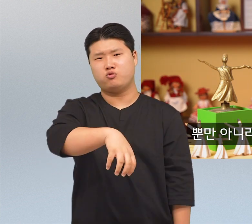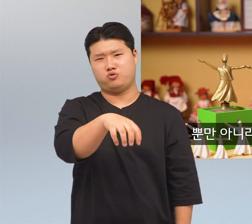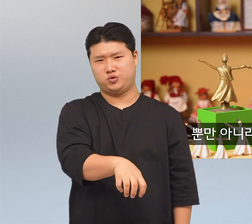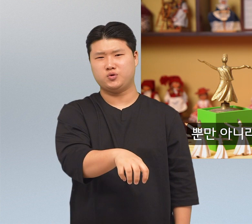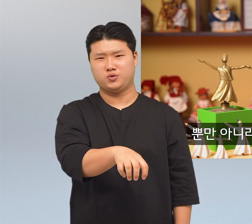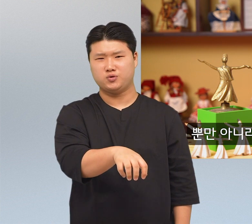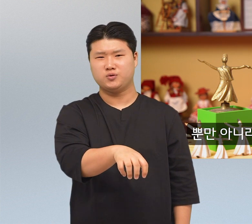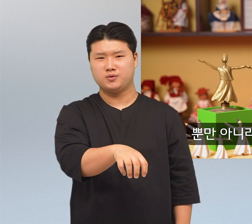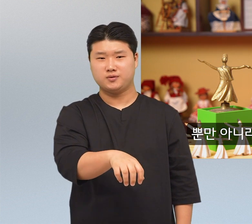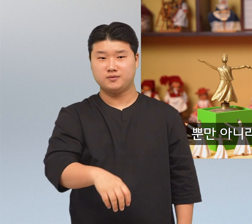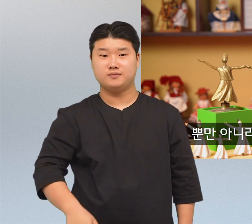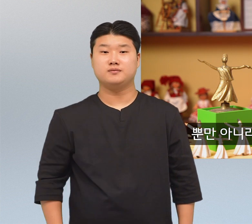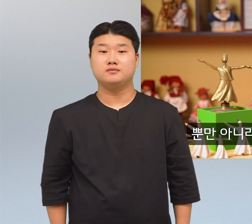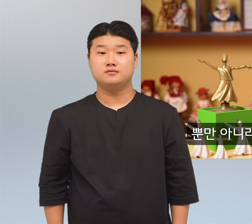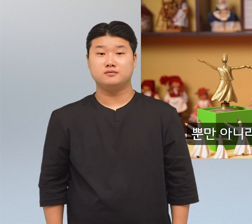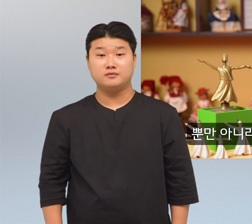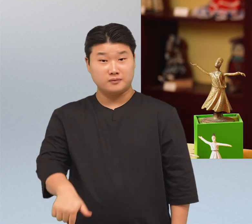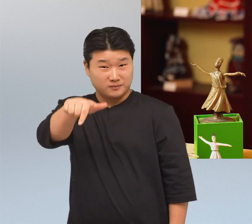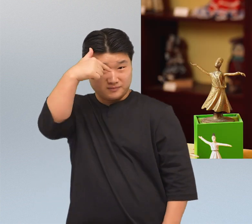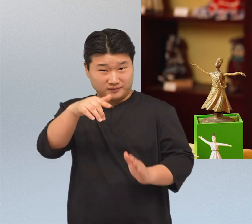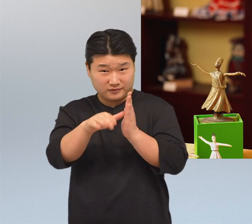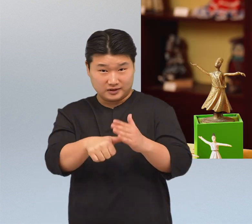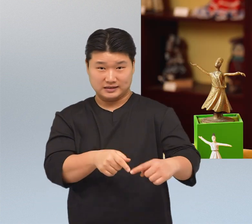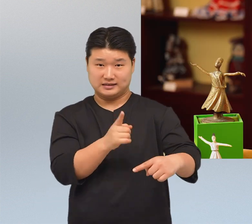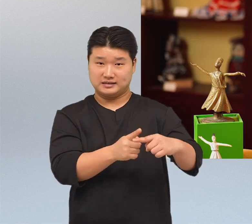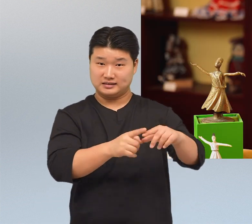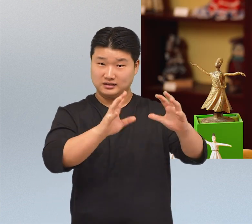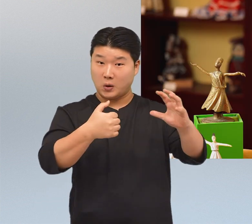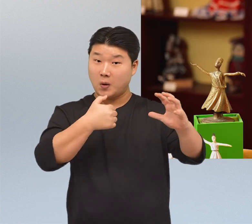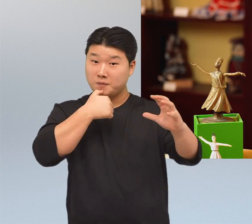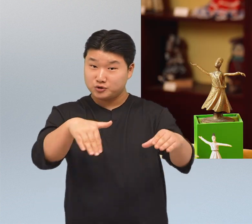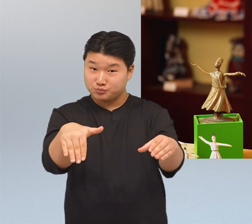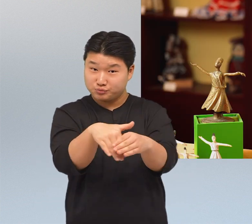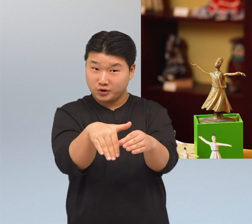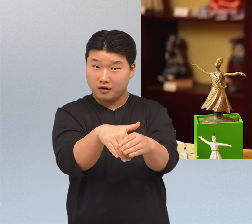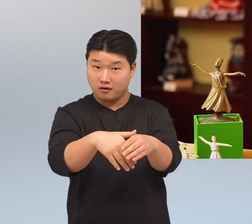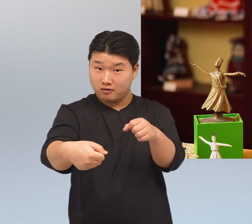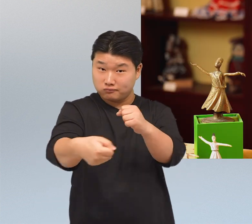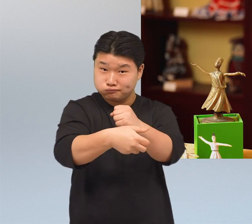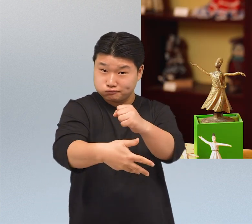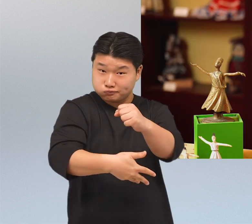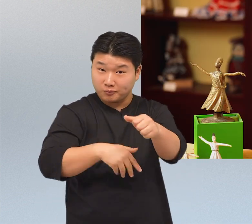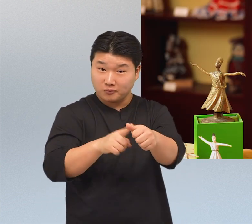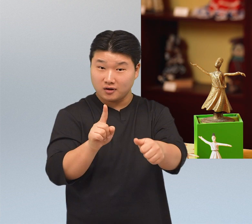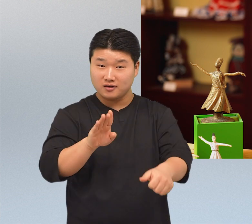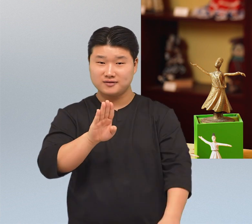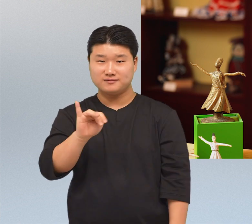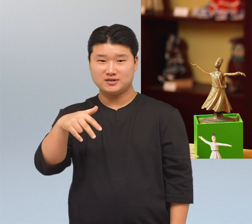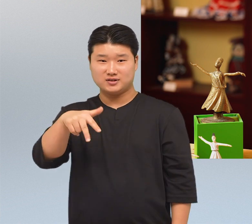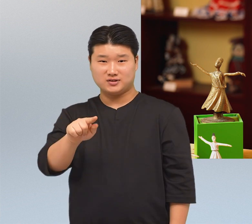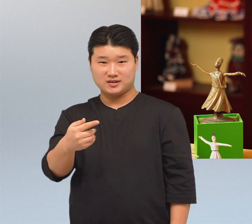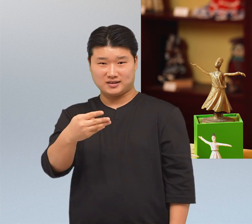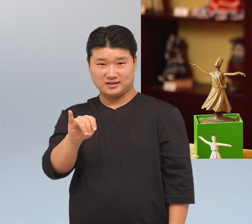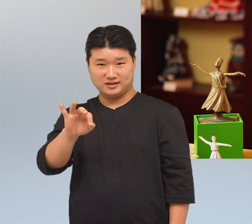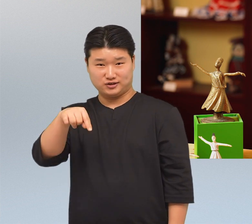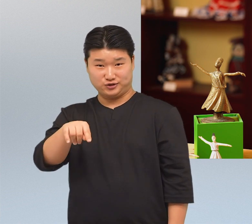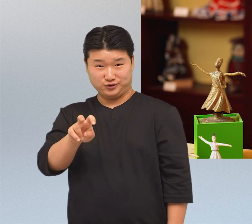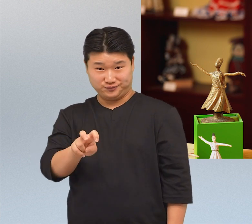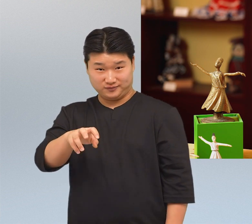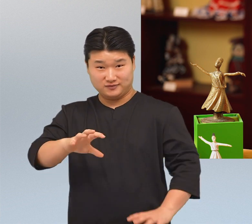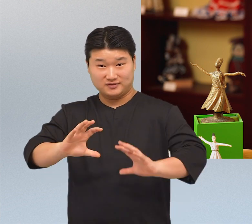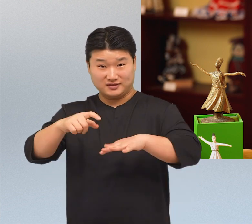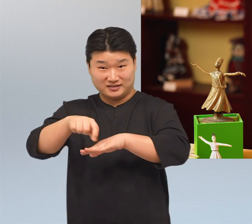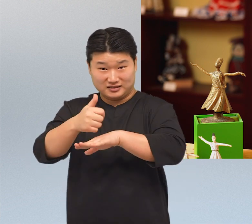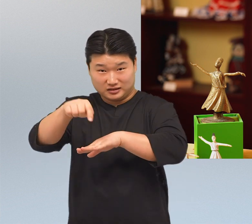잇따라 꼽힌 곳이기도 합니다. 고대에는 그리스와 로마의 문화가, 중세에는